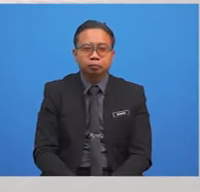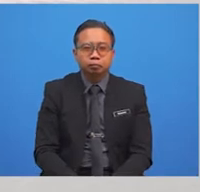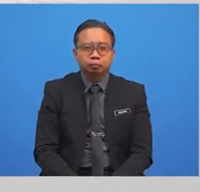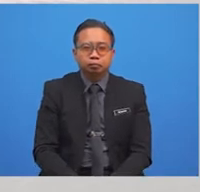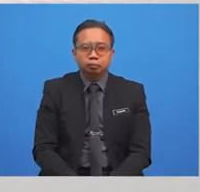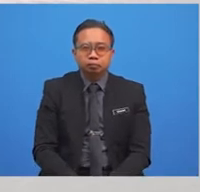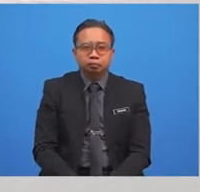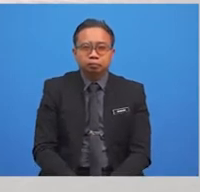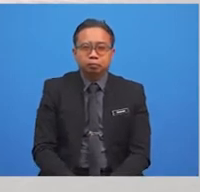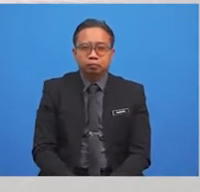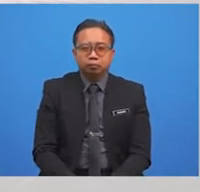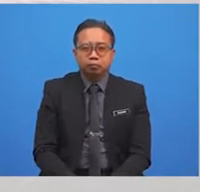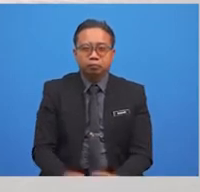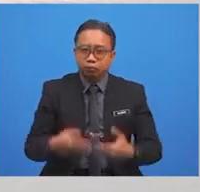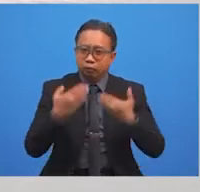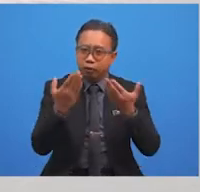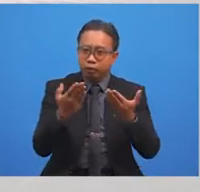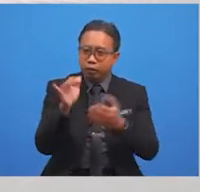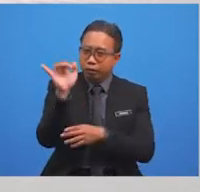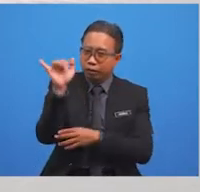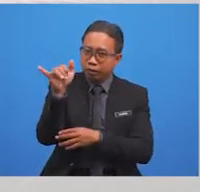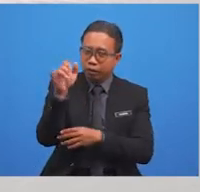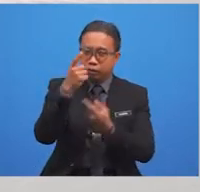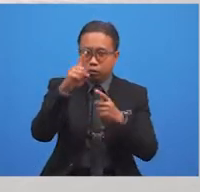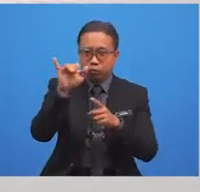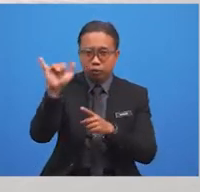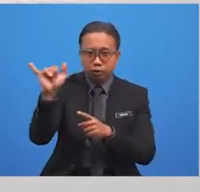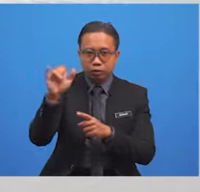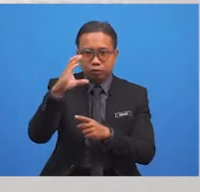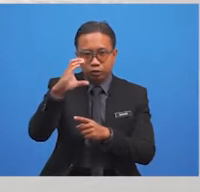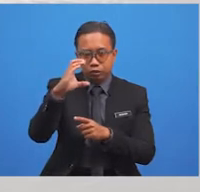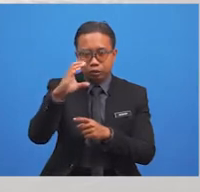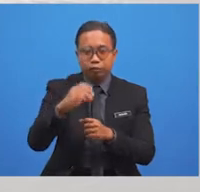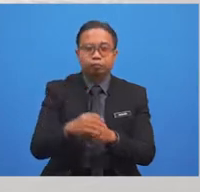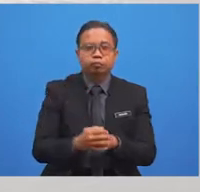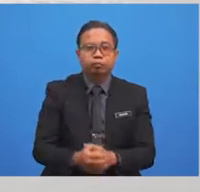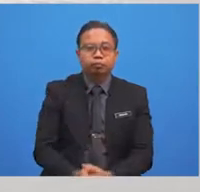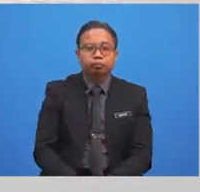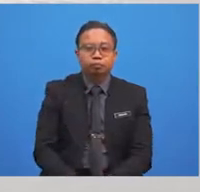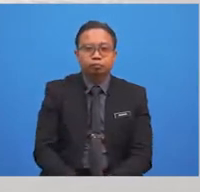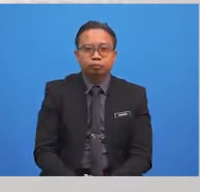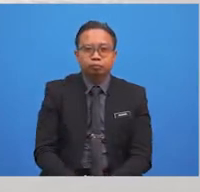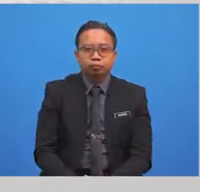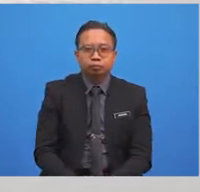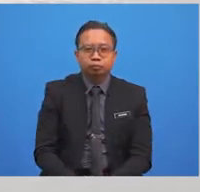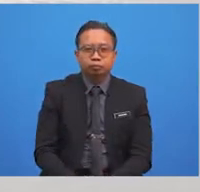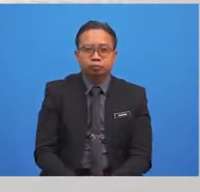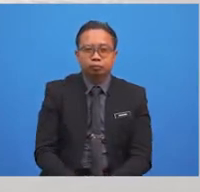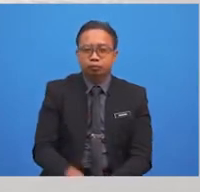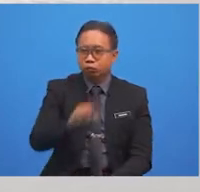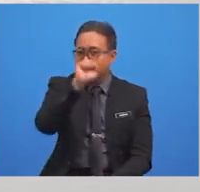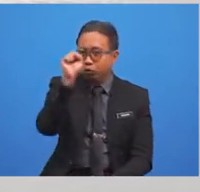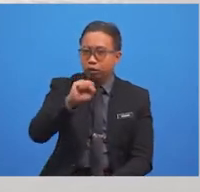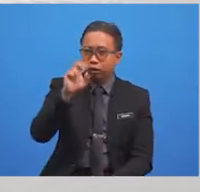sekarang. Bagaimana? Ya, jawapannya C. Baja organik. Baiklah,